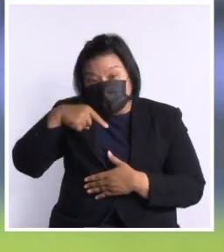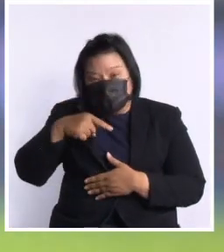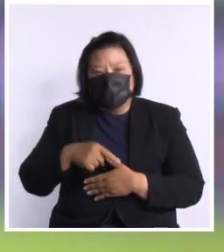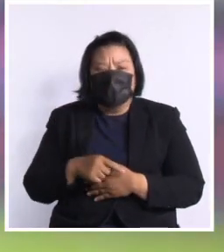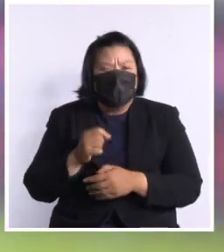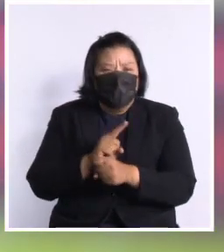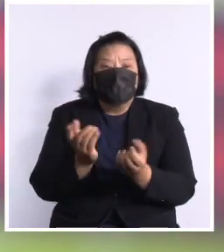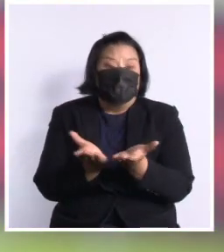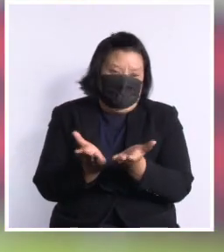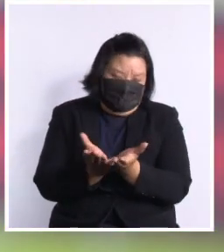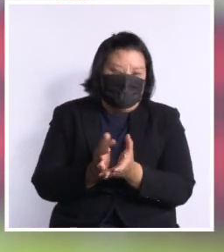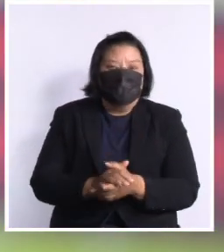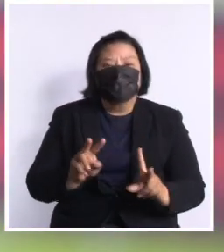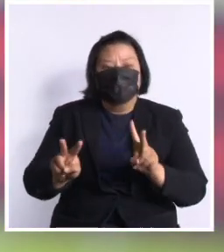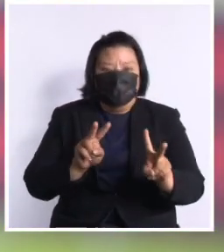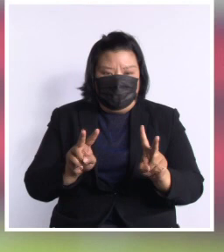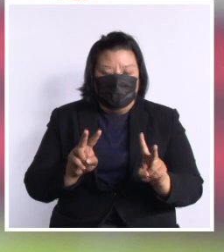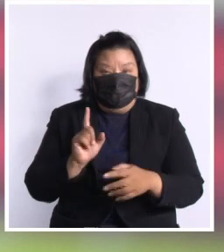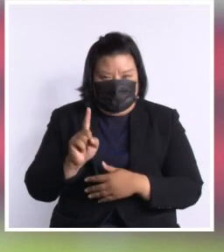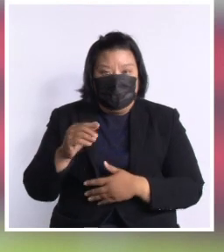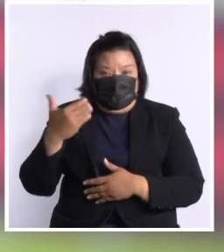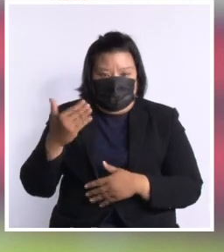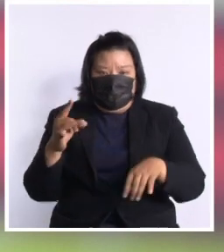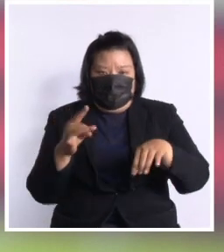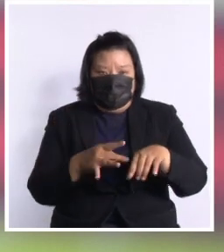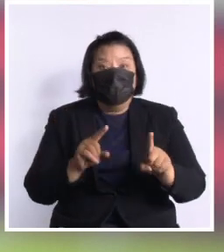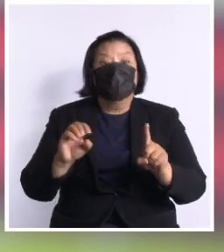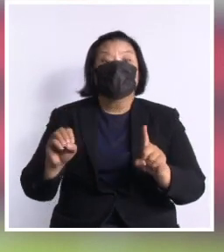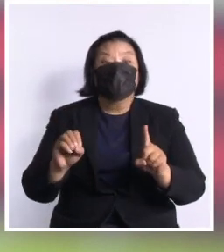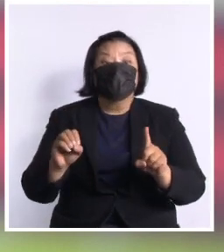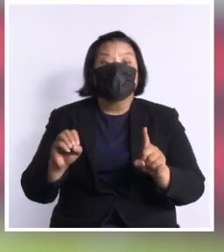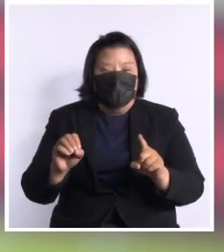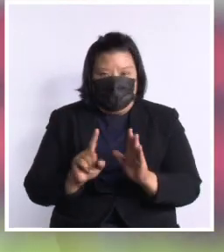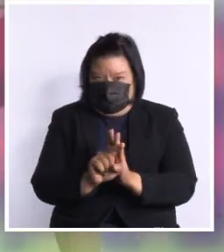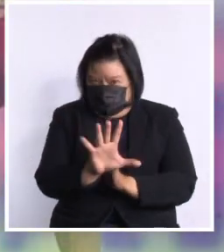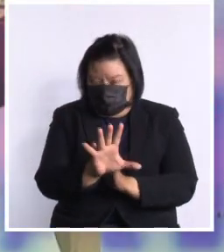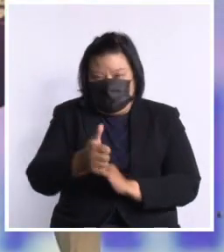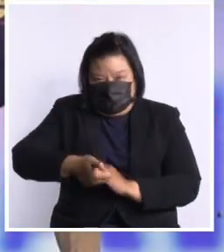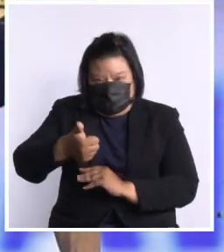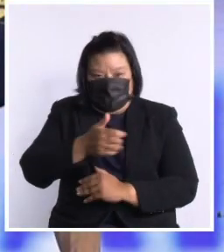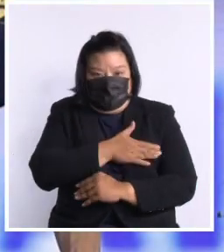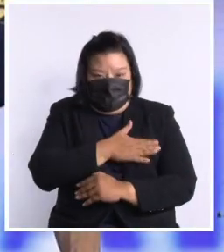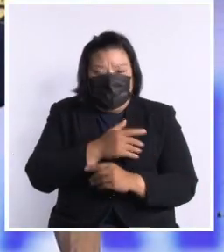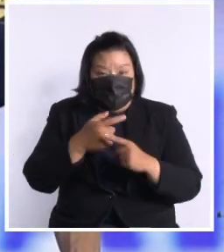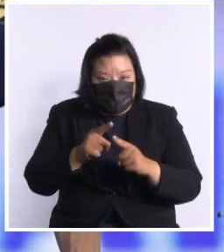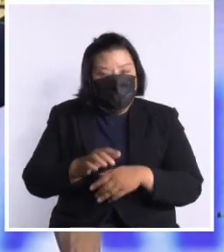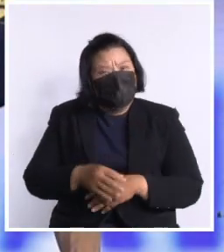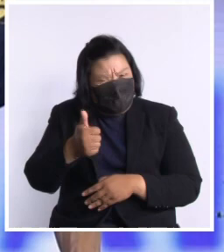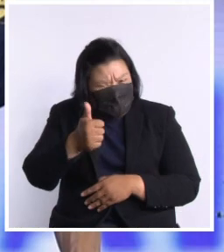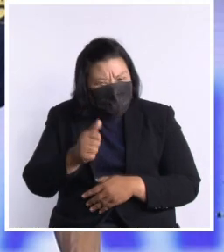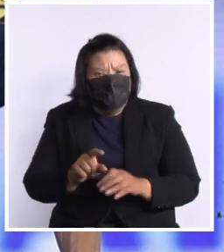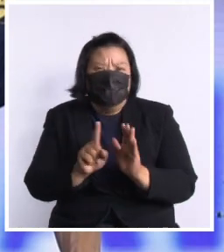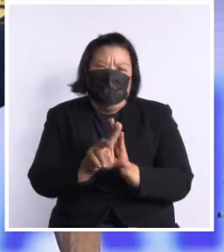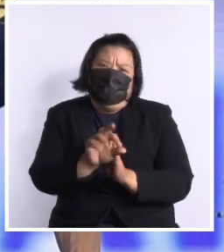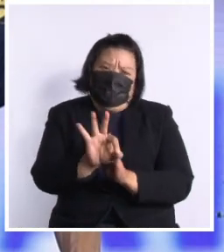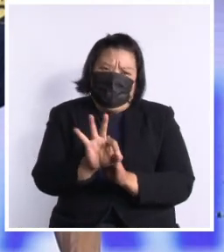เสมอกับอินโดนีเซียไป 2 2กับไทยขึ้นนำก่อน 1 0จากนั้นบุรินวีวัฒน์โนดมหน่อยที่ 5นะครับแต่ว่ารินเซียตีเสมอได้หน้าที่ 39